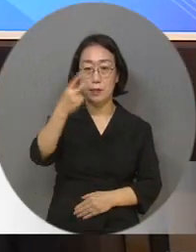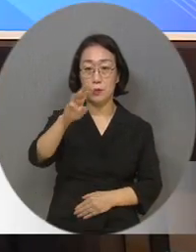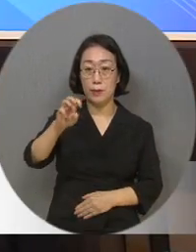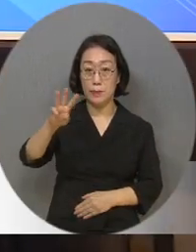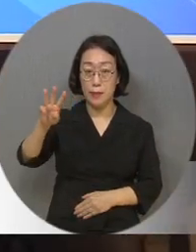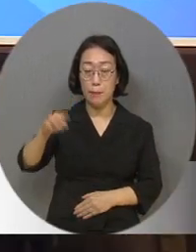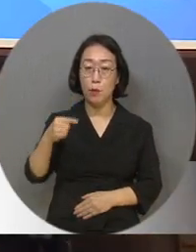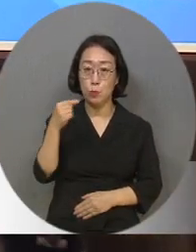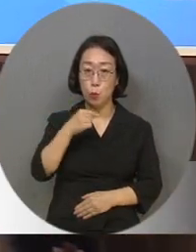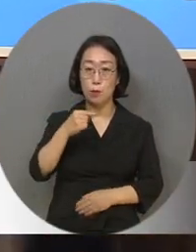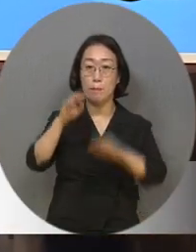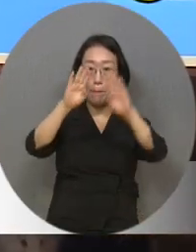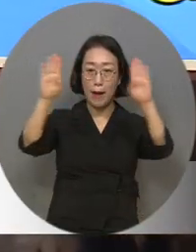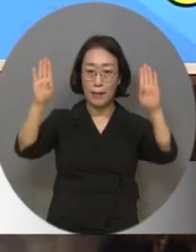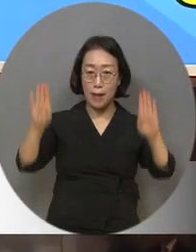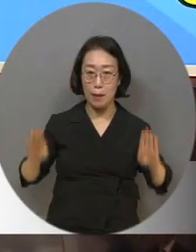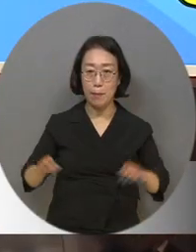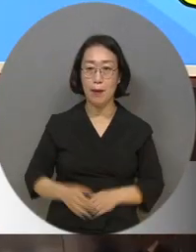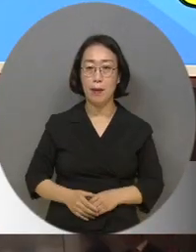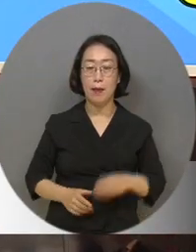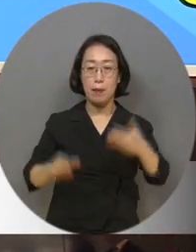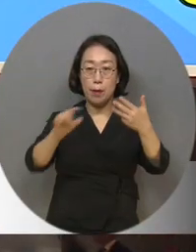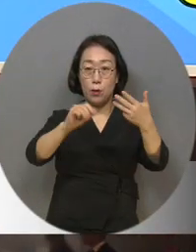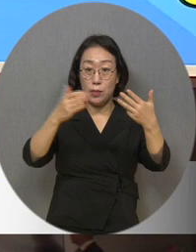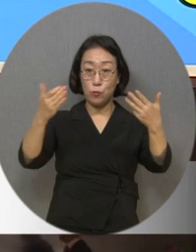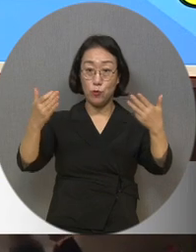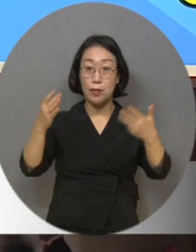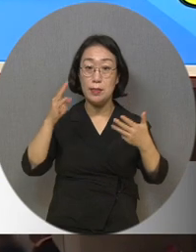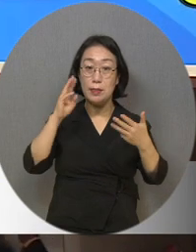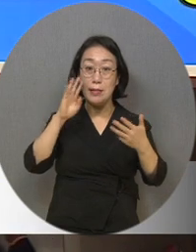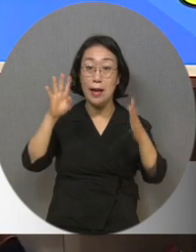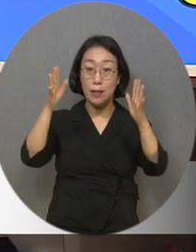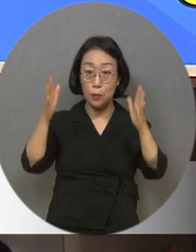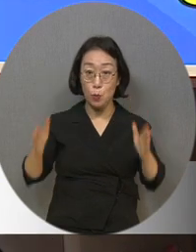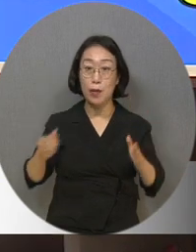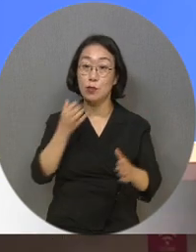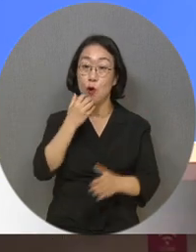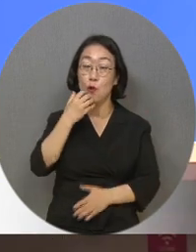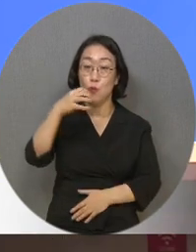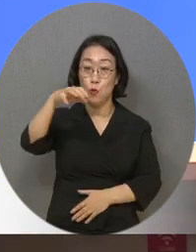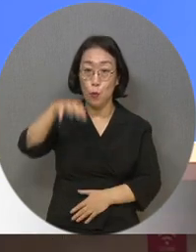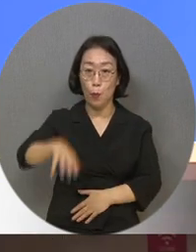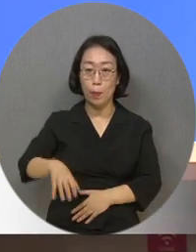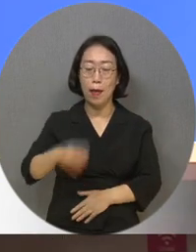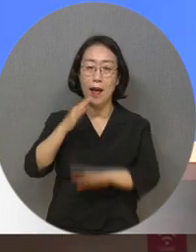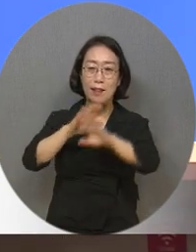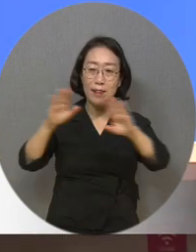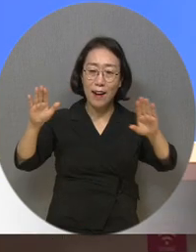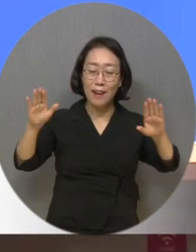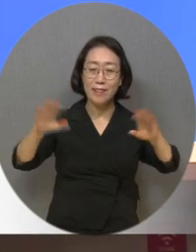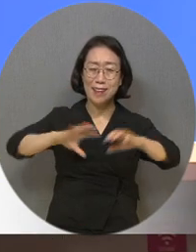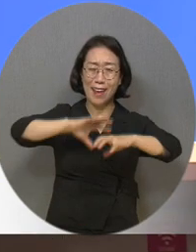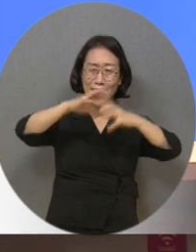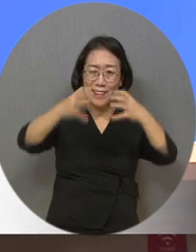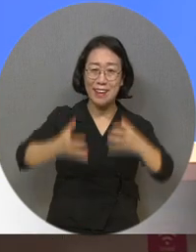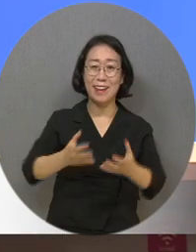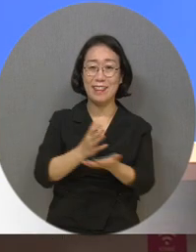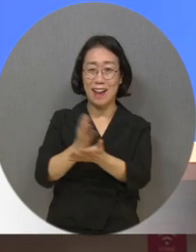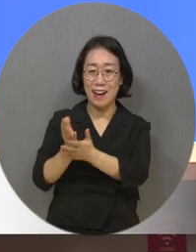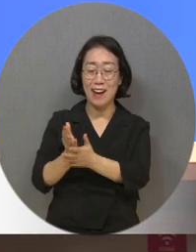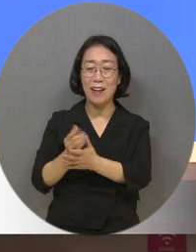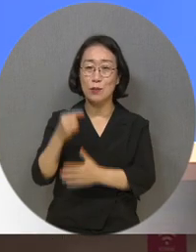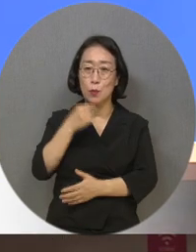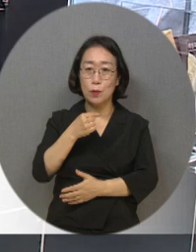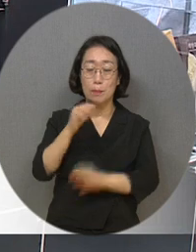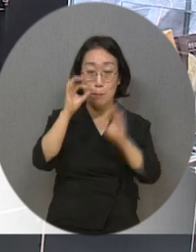2023년 소금박람회가 지난 19일까지 4일간 서울 코엑스에서 하늘 아래 다양한 소금과 만나다 라는